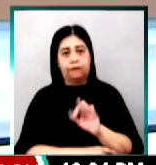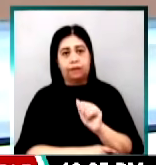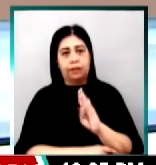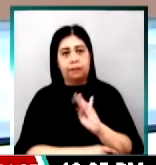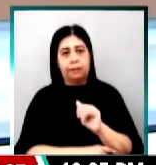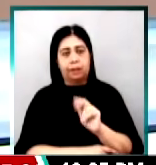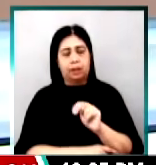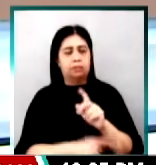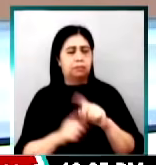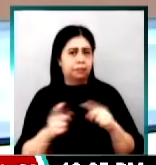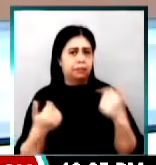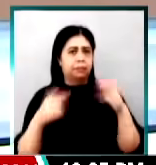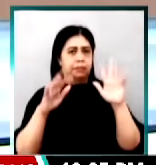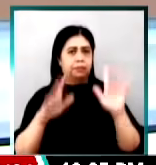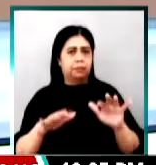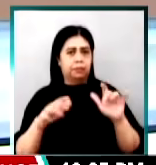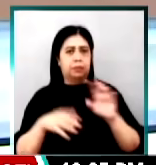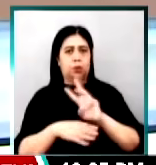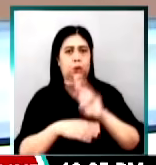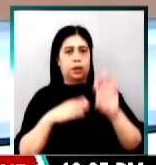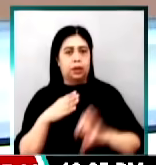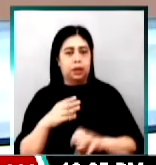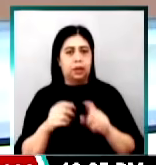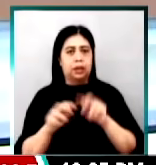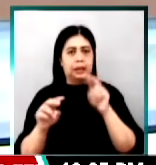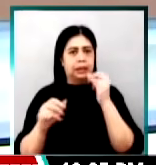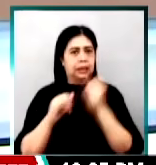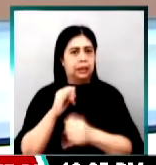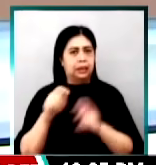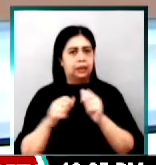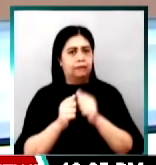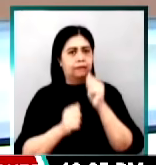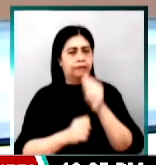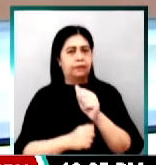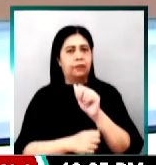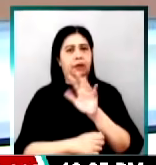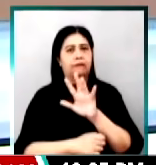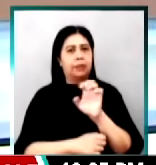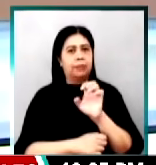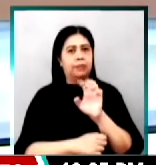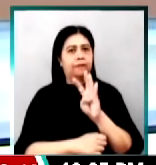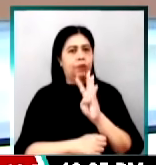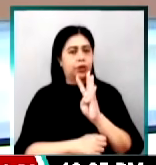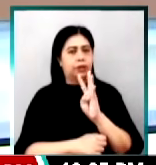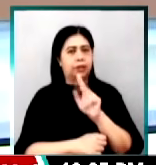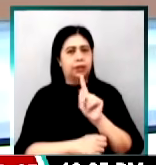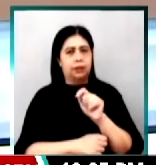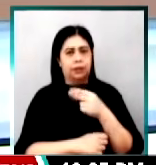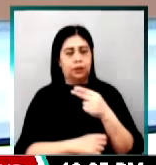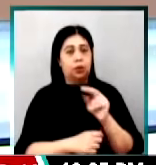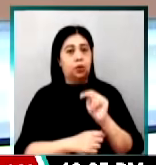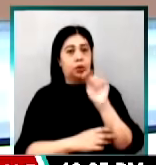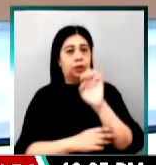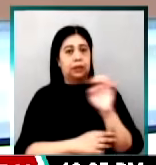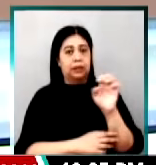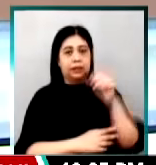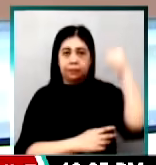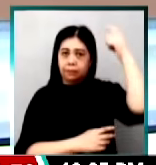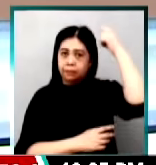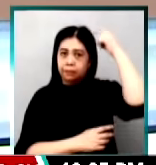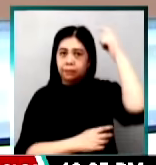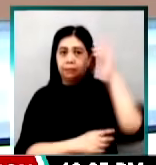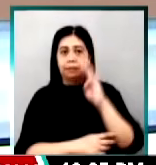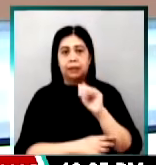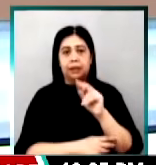sa weekend. Huling namataan ng bagyo sa layong 540 kilometers northeast ng Itbayat, Batanes. May lakas ito